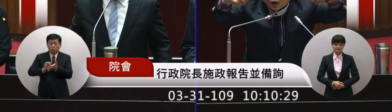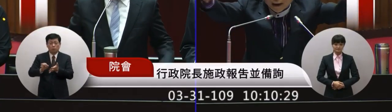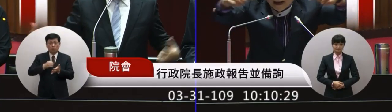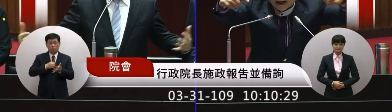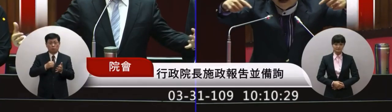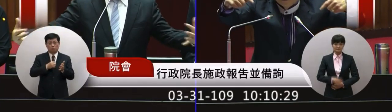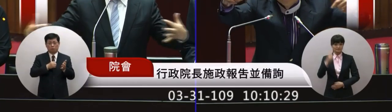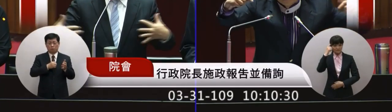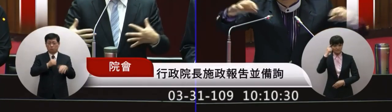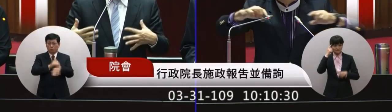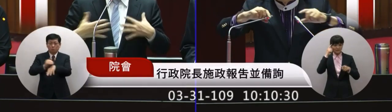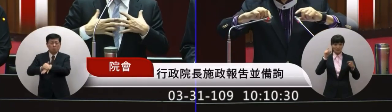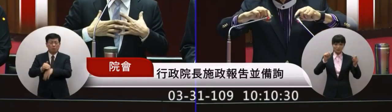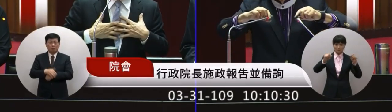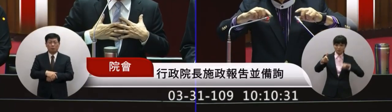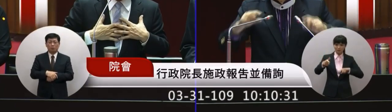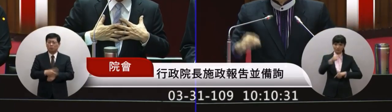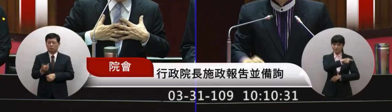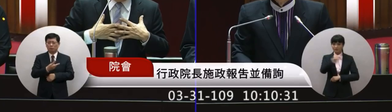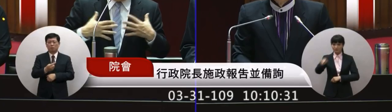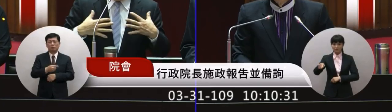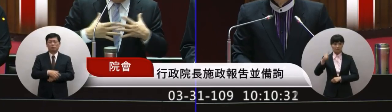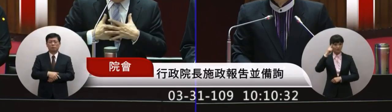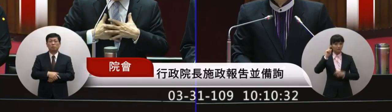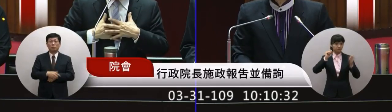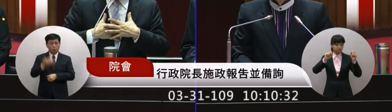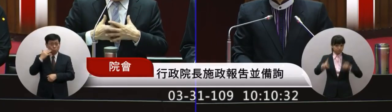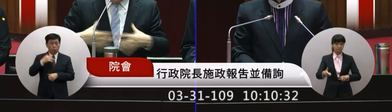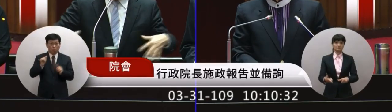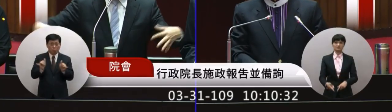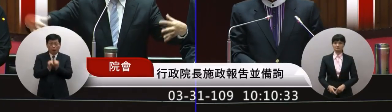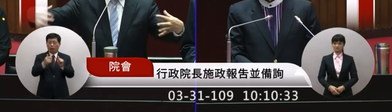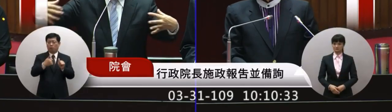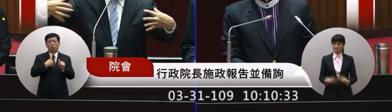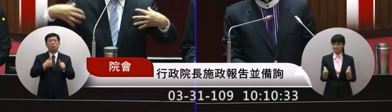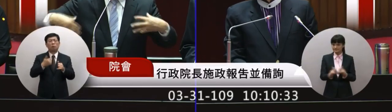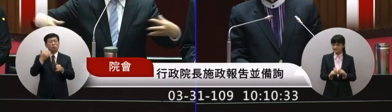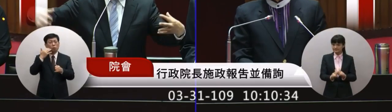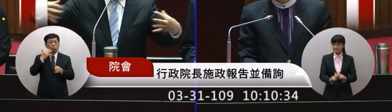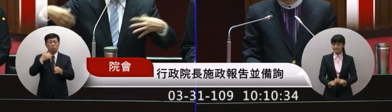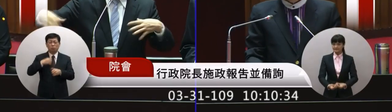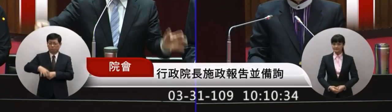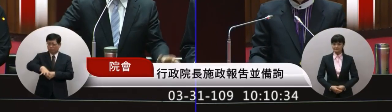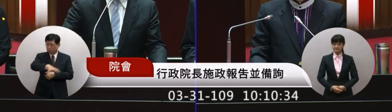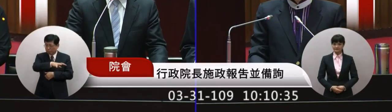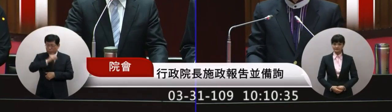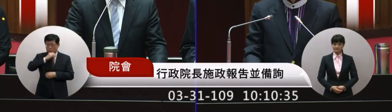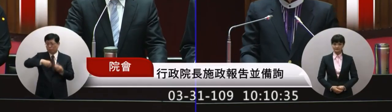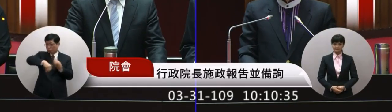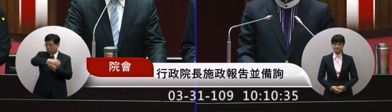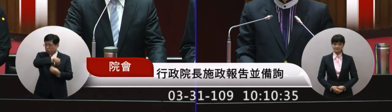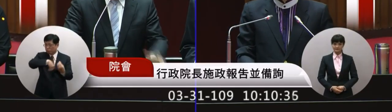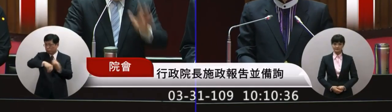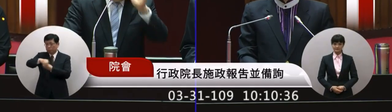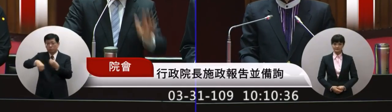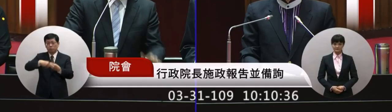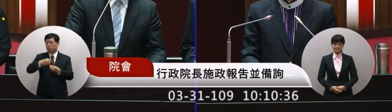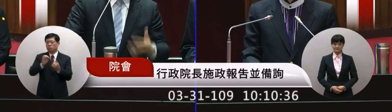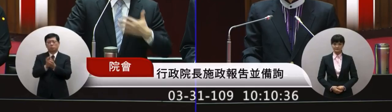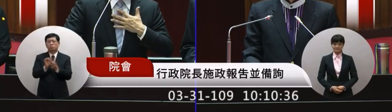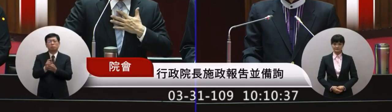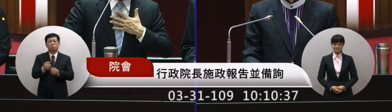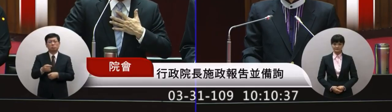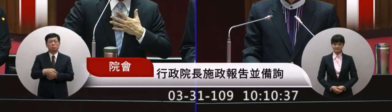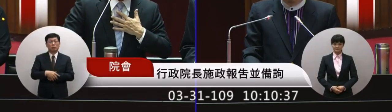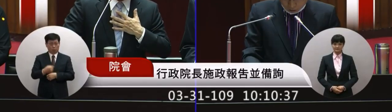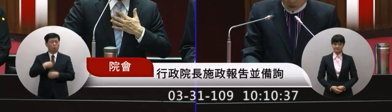部门不敢换呐。 啊，不要紧， 还有人换。 下头还我来，你讲总调度，总啥的拢无要紧，